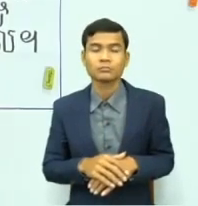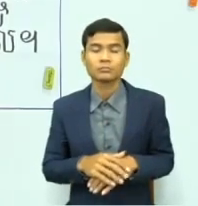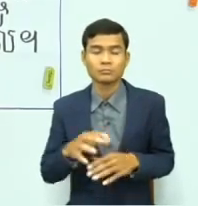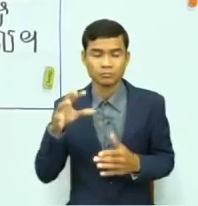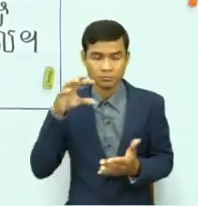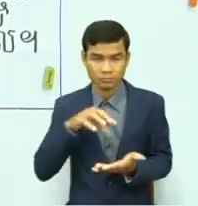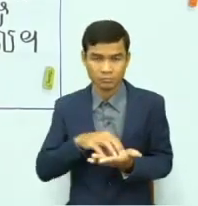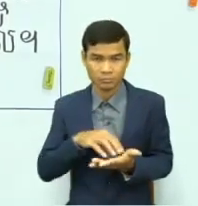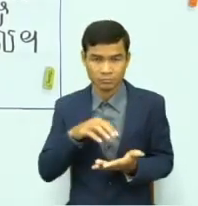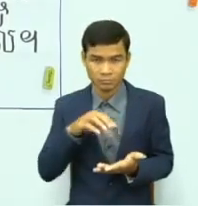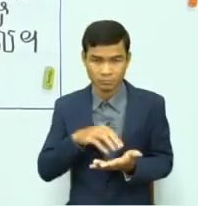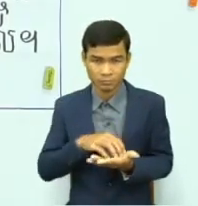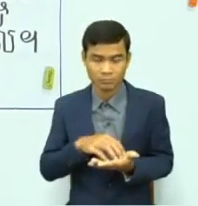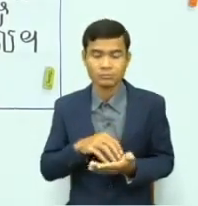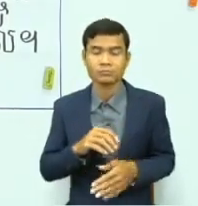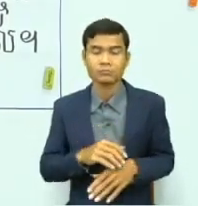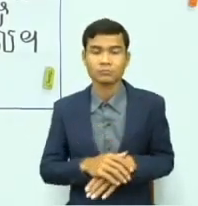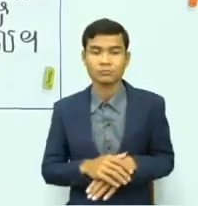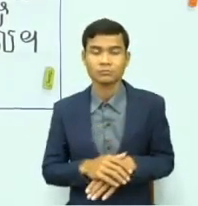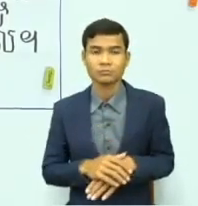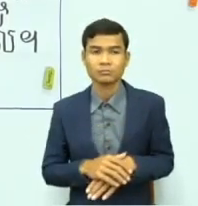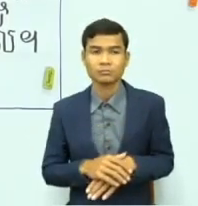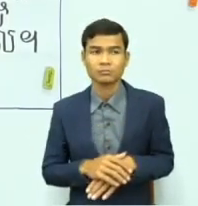riết thiên nì phnom penh